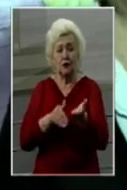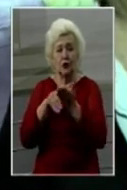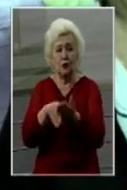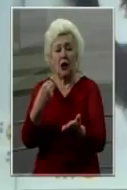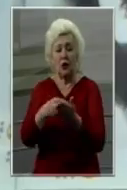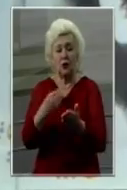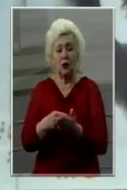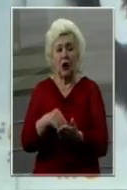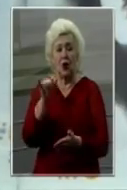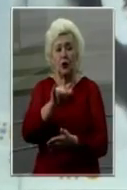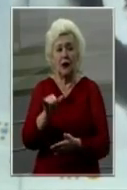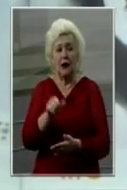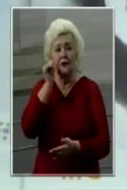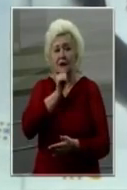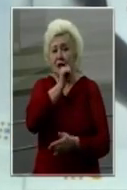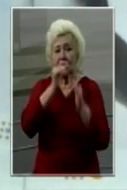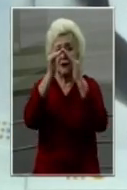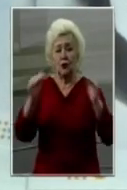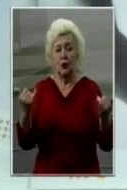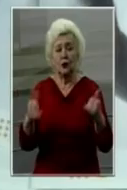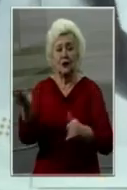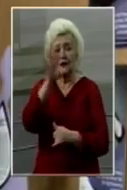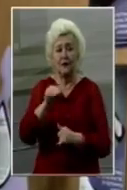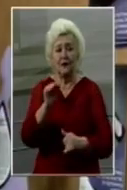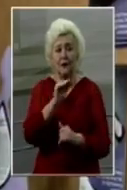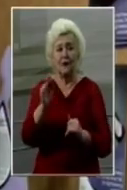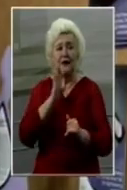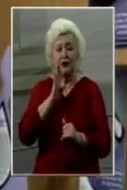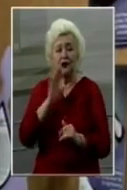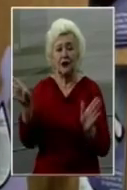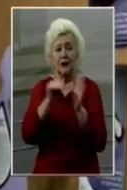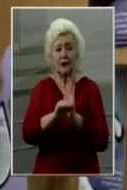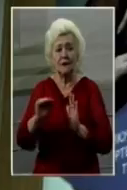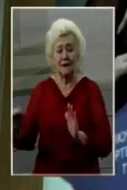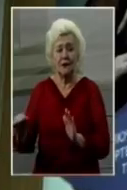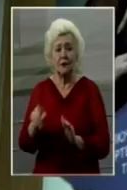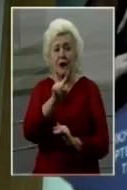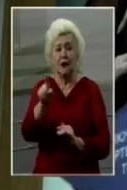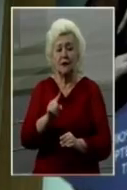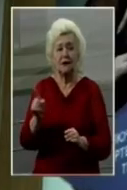уряду Венгрії. У секретному будинку зараз є жінки з дітьми. Знаходитись тут стороннім людям